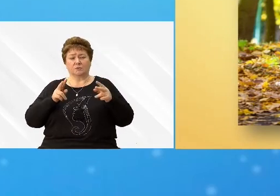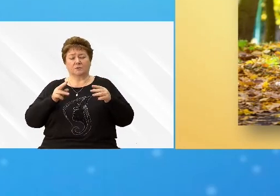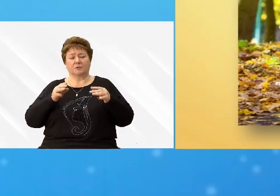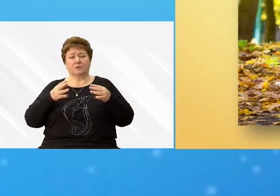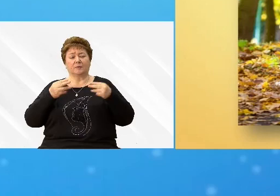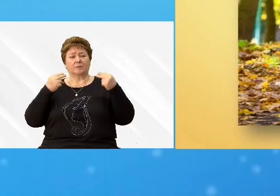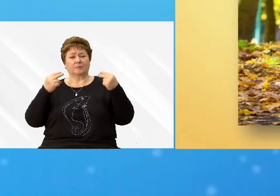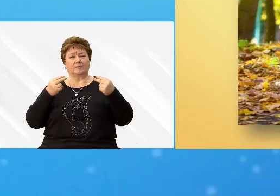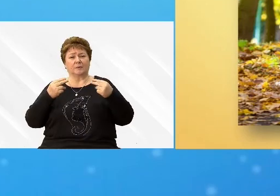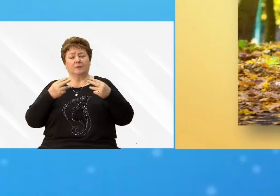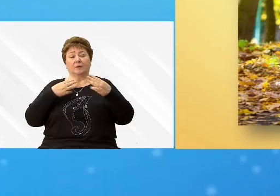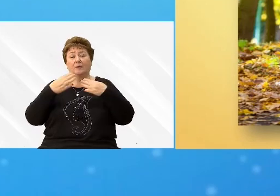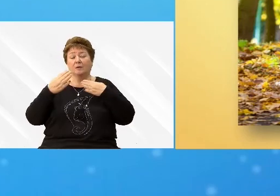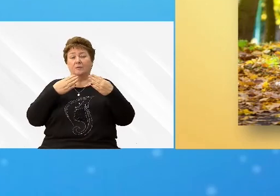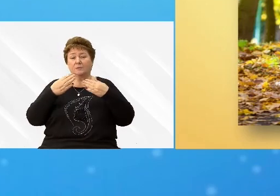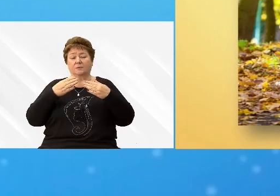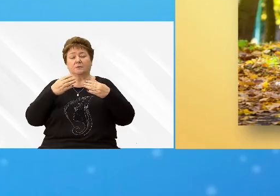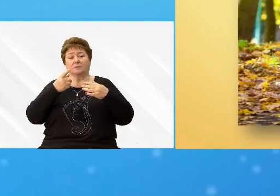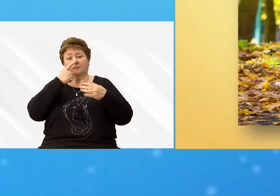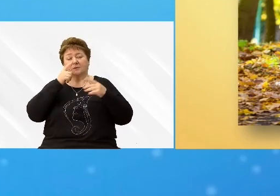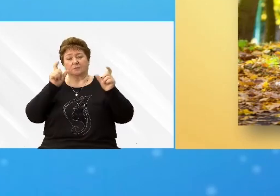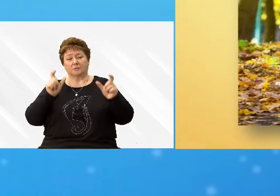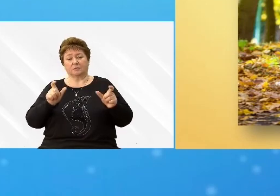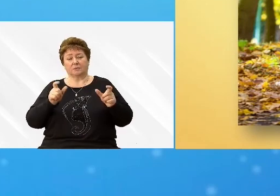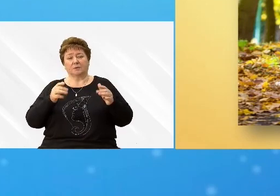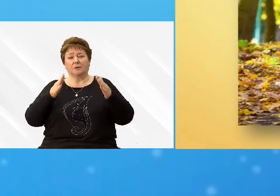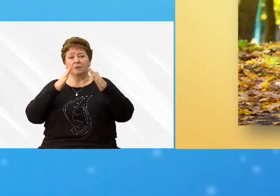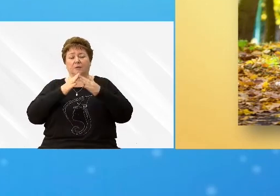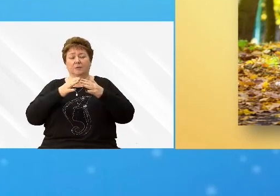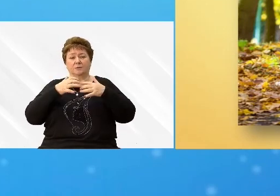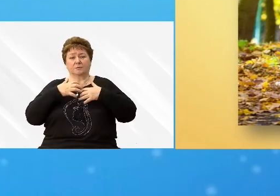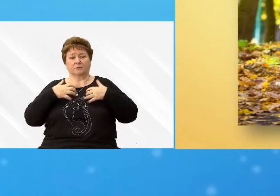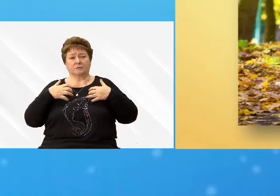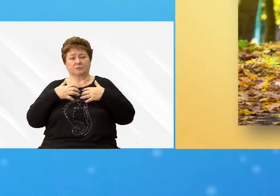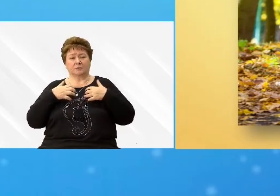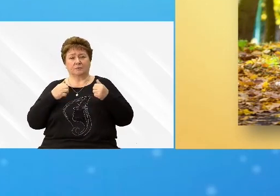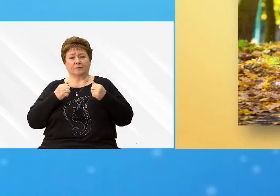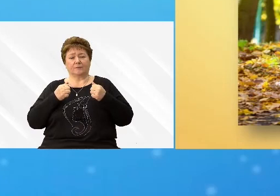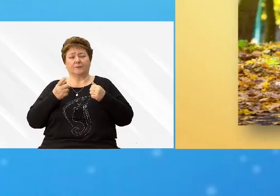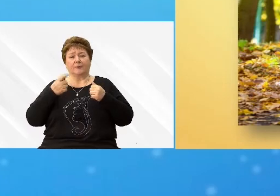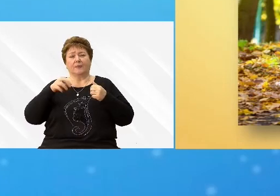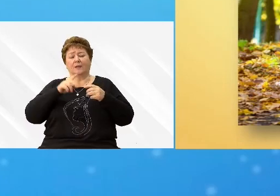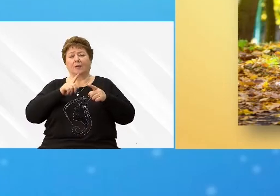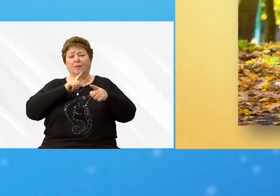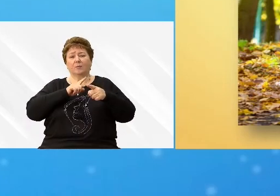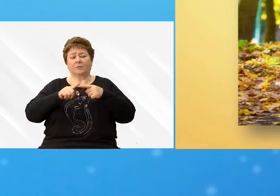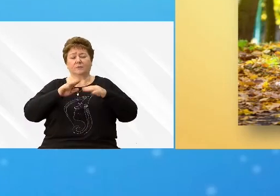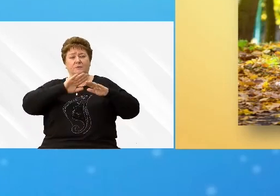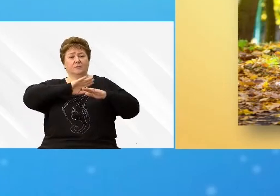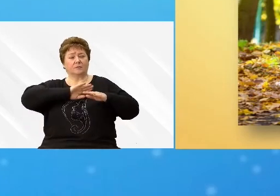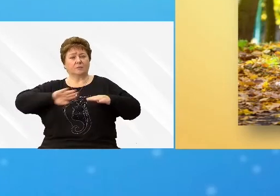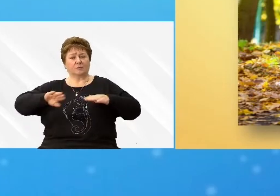общении с близкими людьми или домашними животными для быстрого снятия